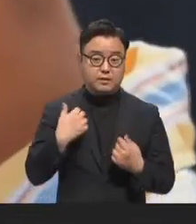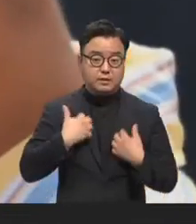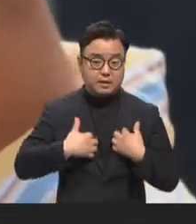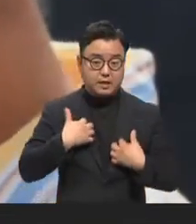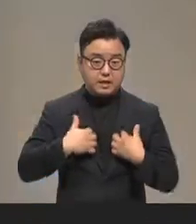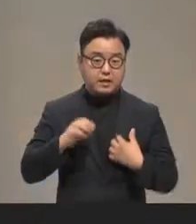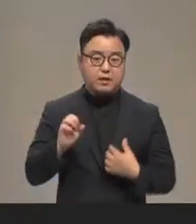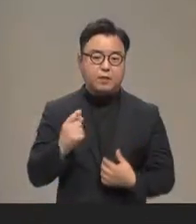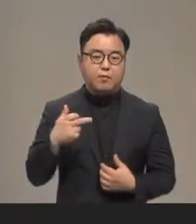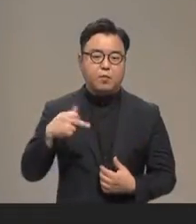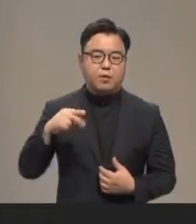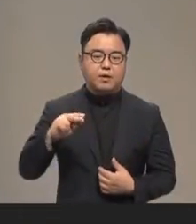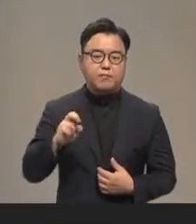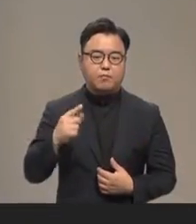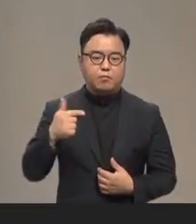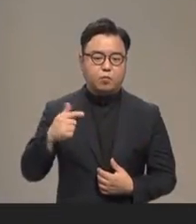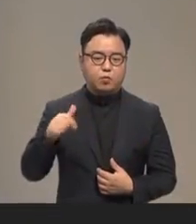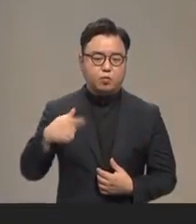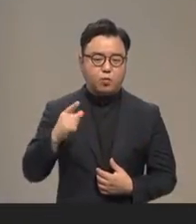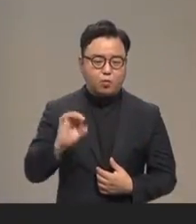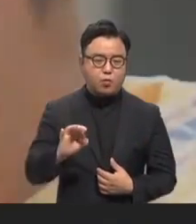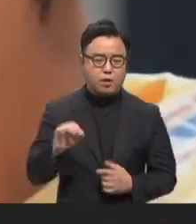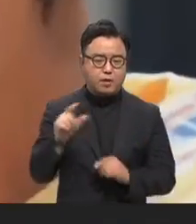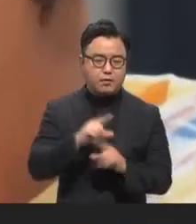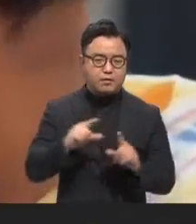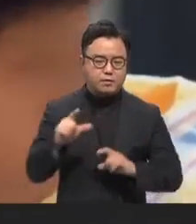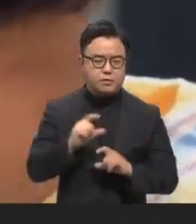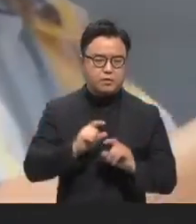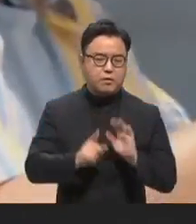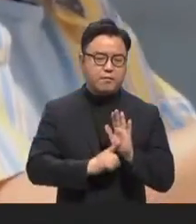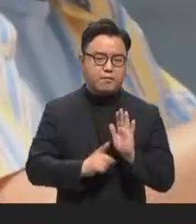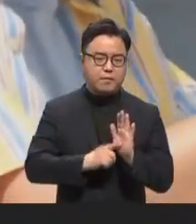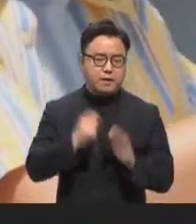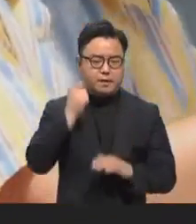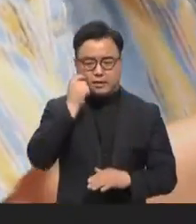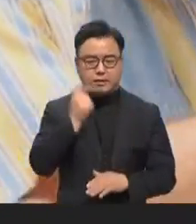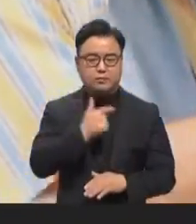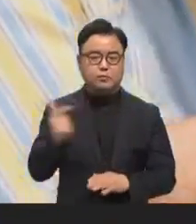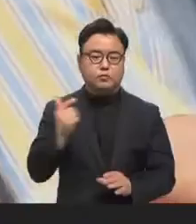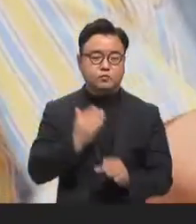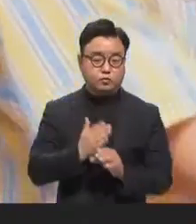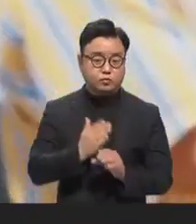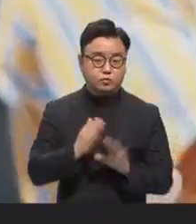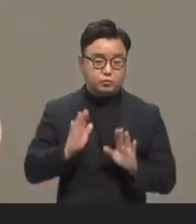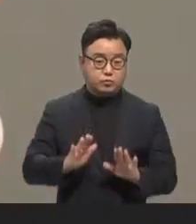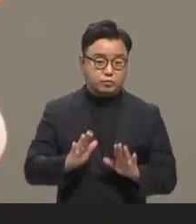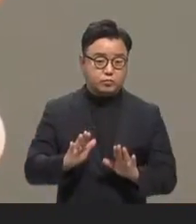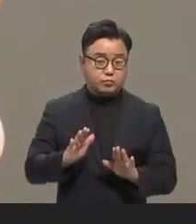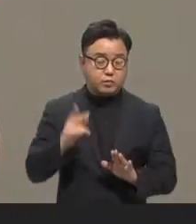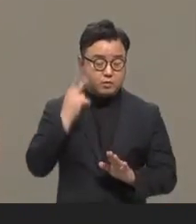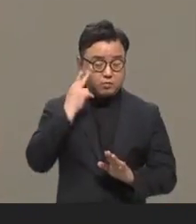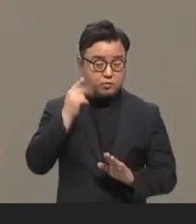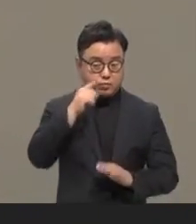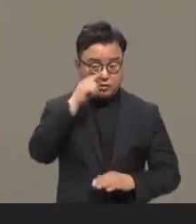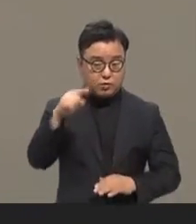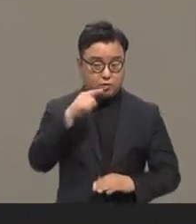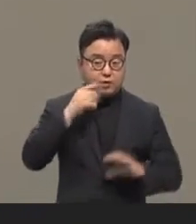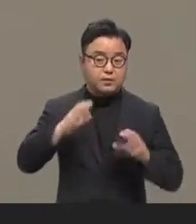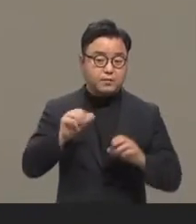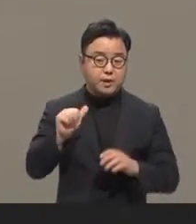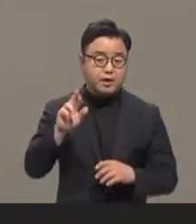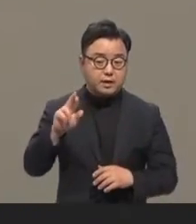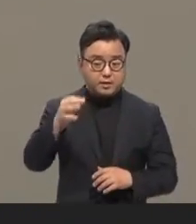포켓몬고가 출시직후 폭발적인 인기를 끌고 있습니다 영미권 게임업계에서 AR 기술이 주목받으며